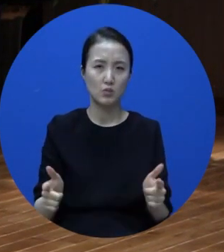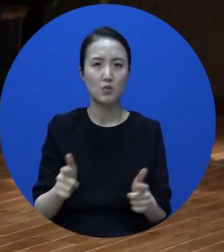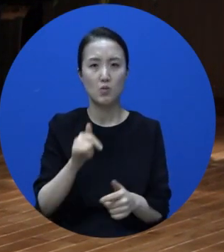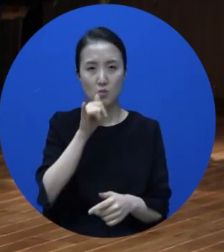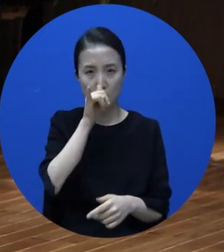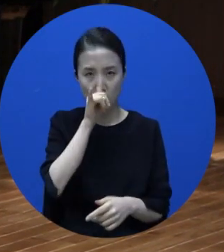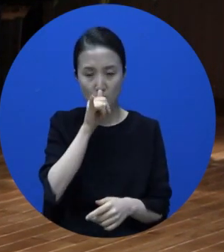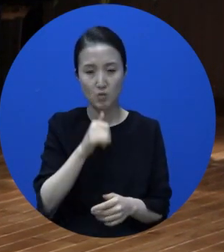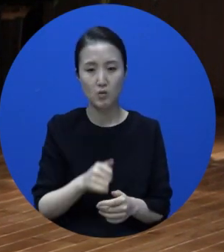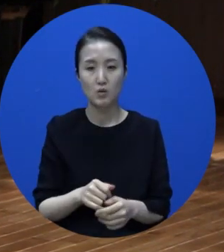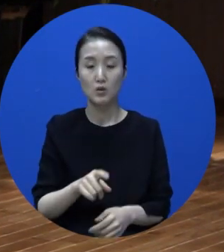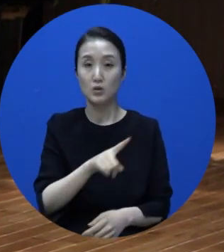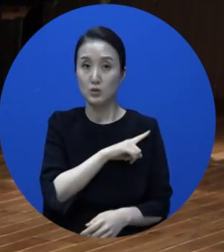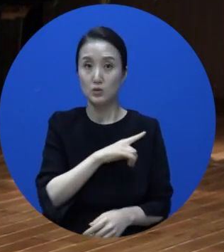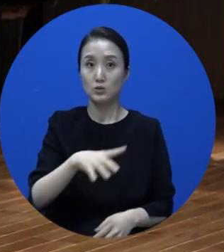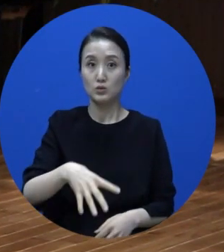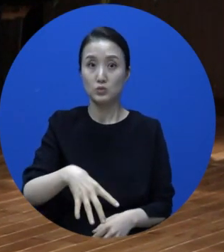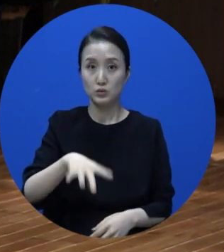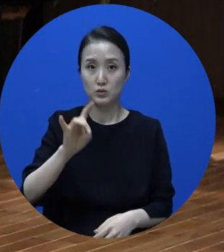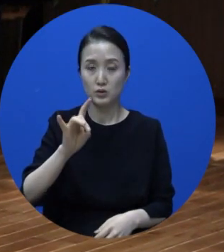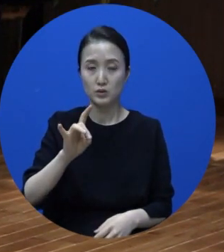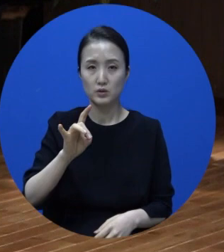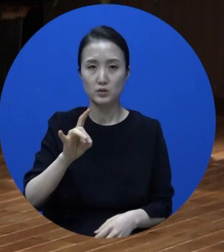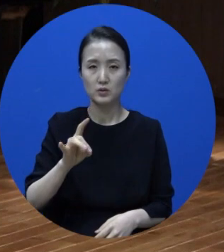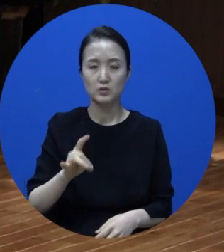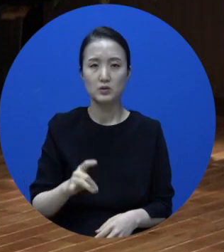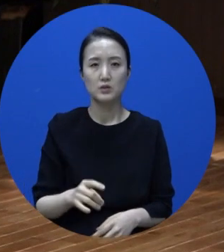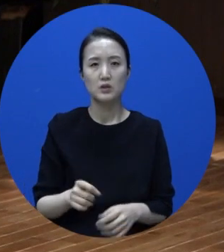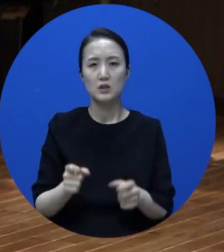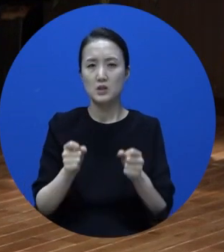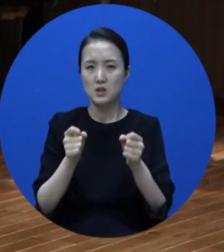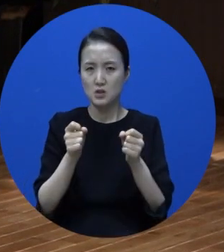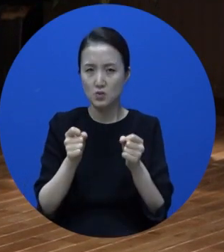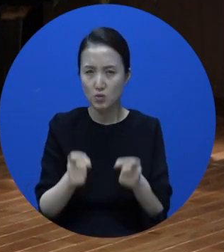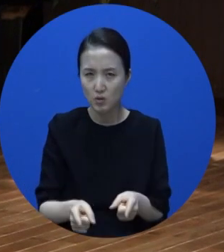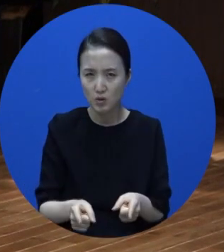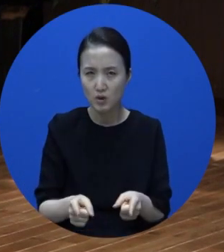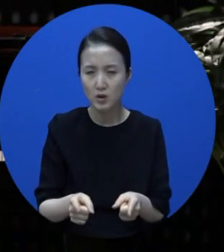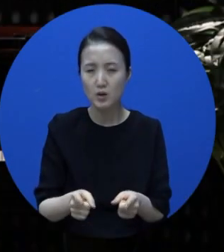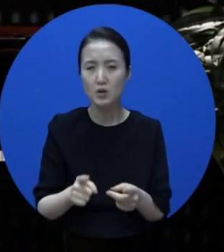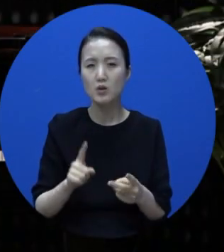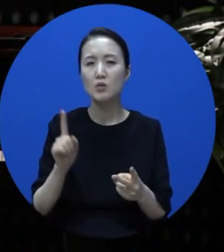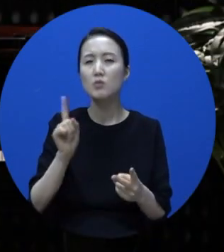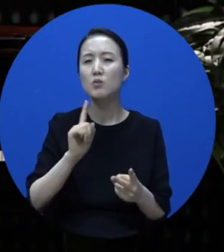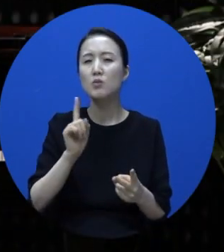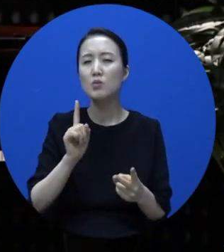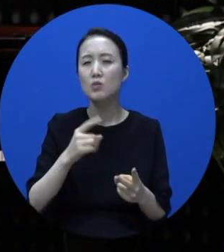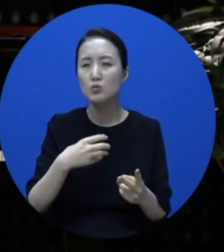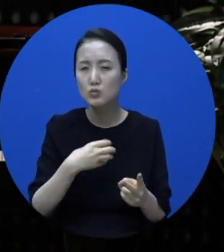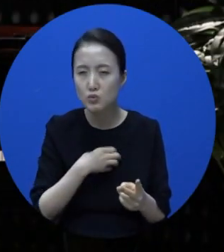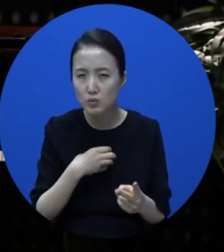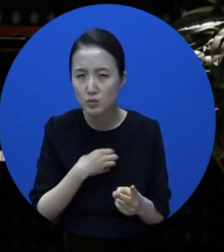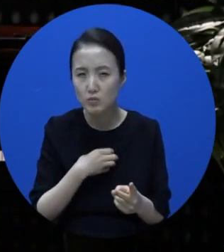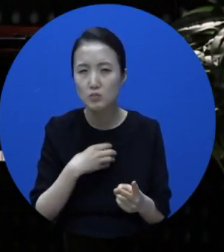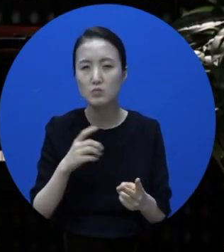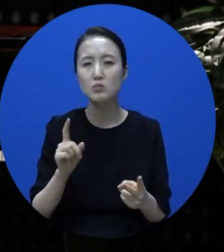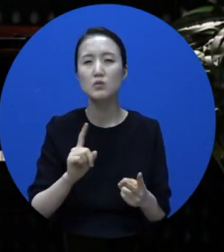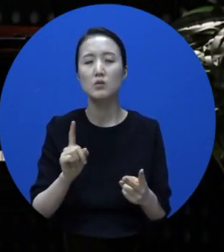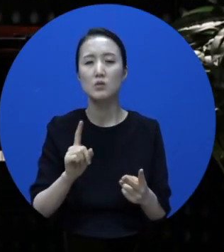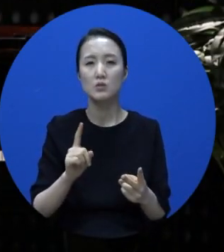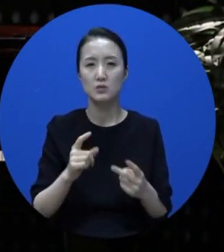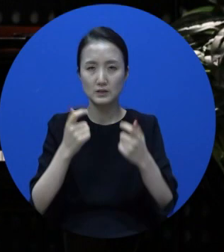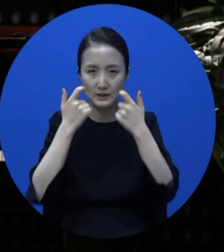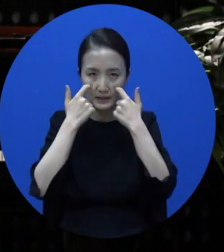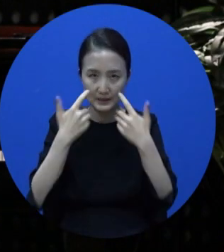다양한 기회 요인들이 있습니다 우선 우리는 어떤 기회에 어떤 위험 요인